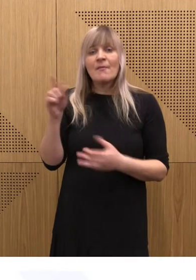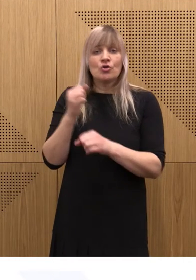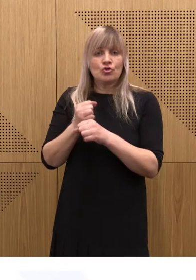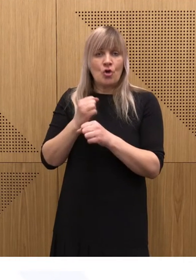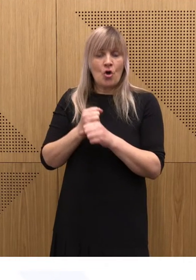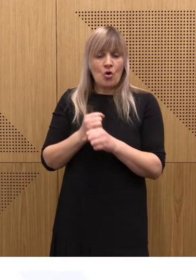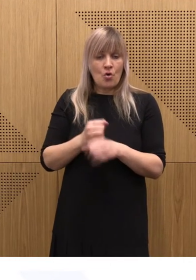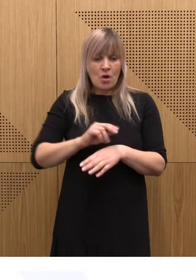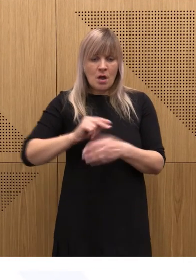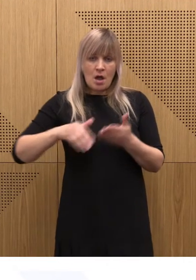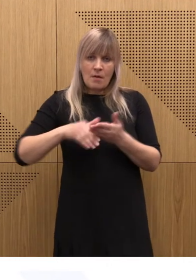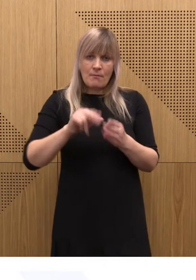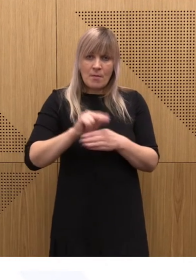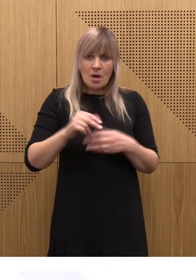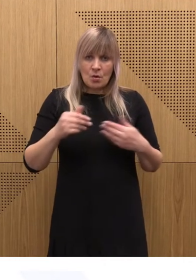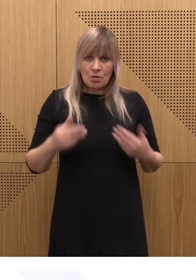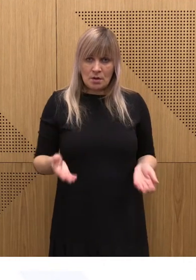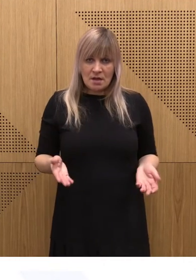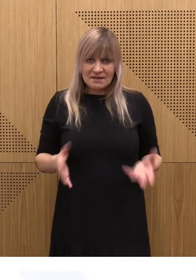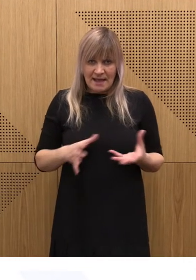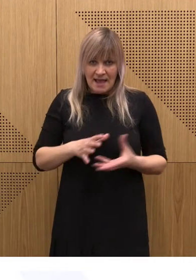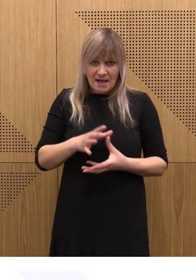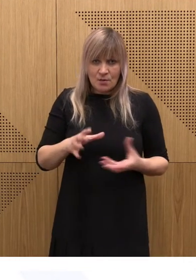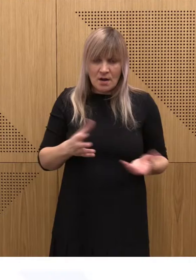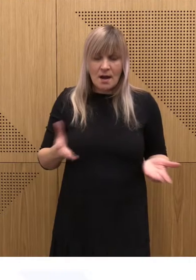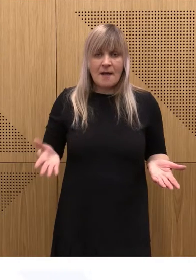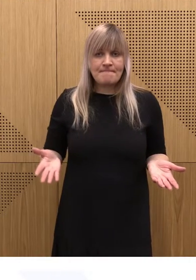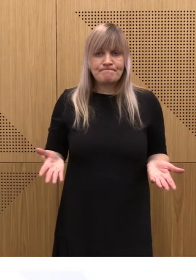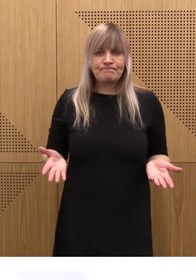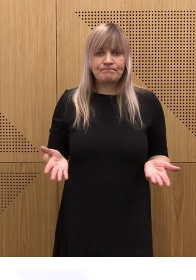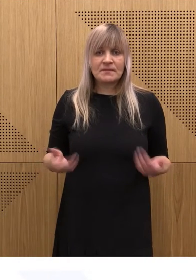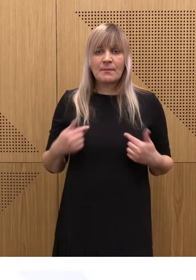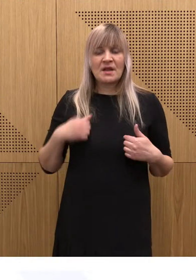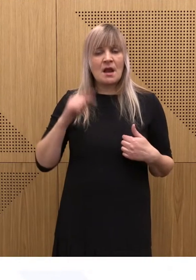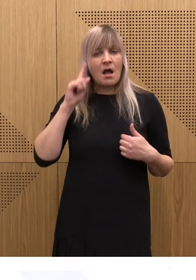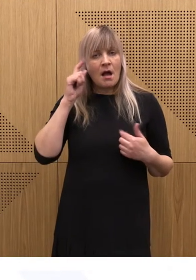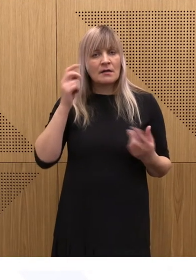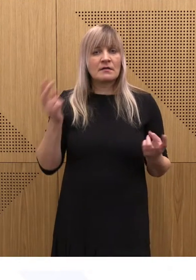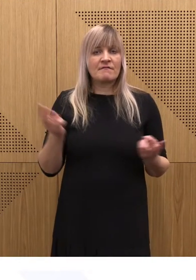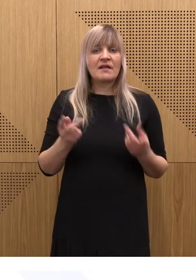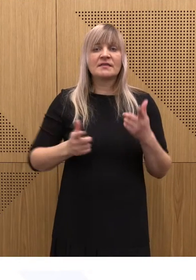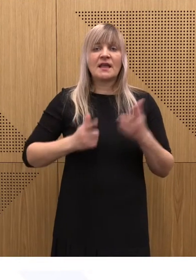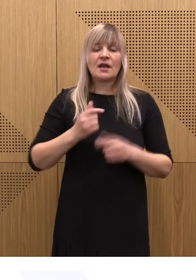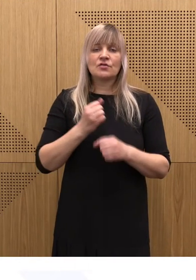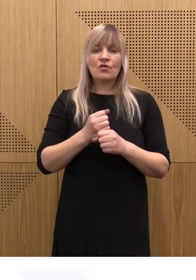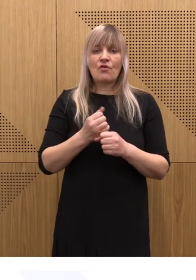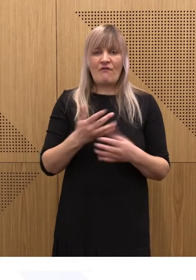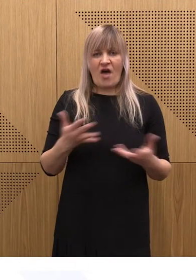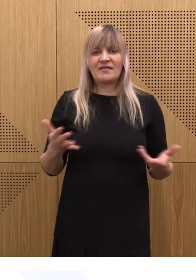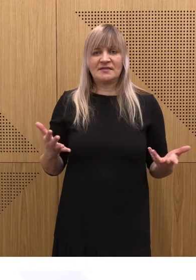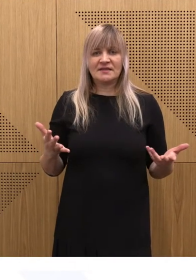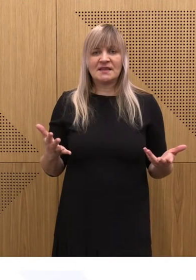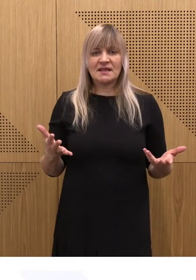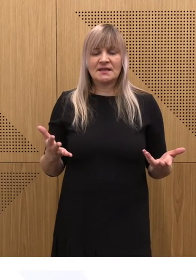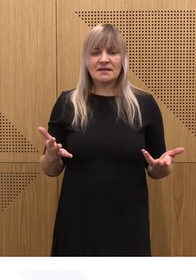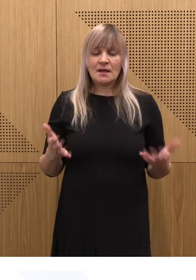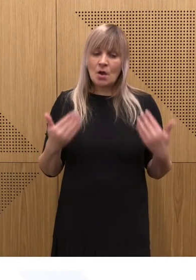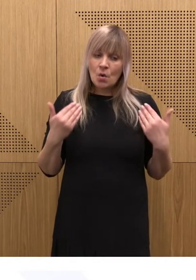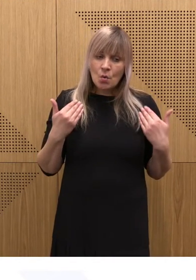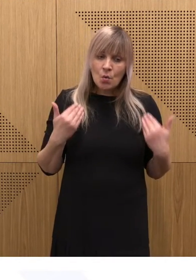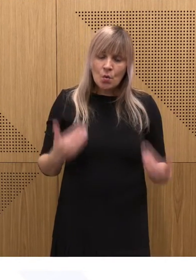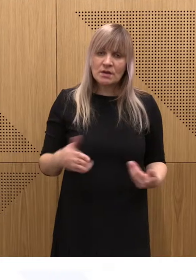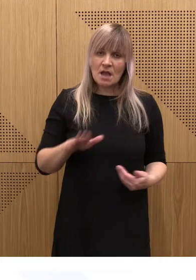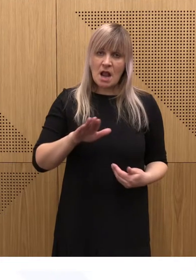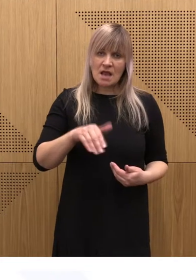ja juhendada on keeruline. Nii et ma arvan, et tegelikult see tööriista kast, kuidas lastel